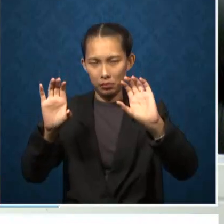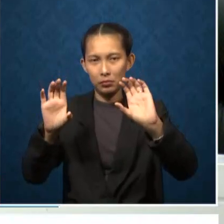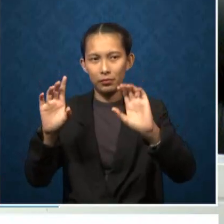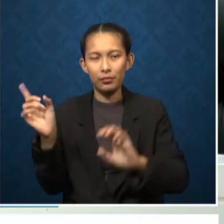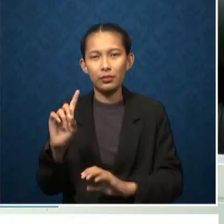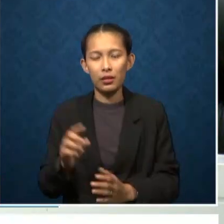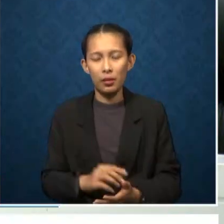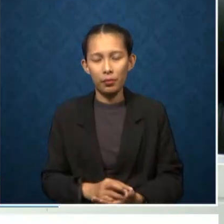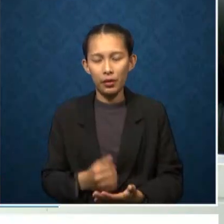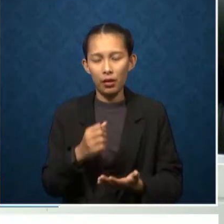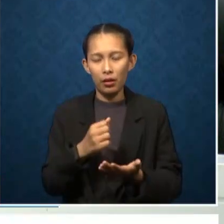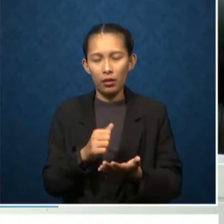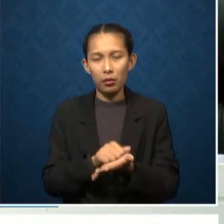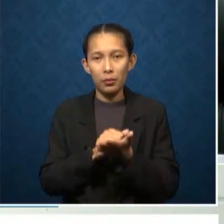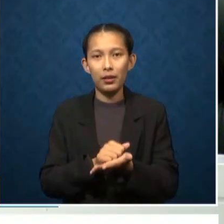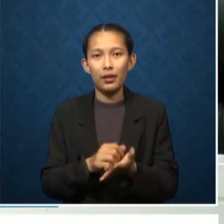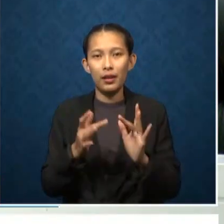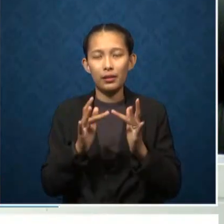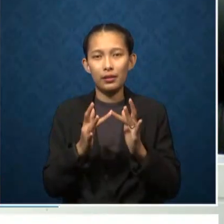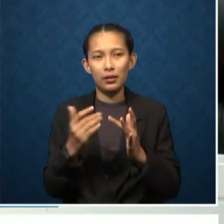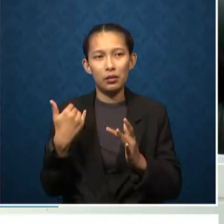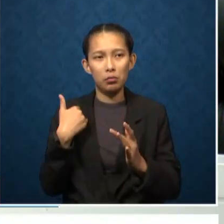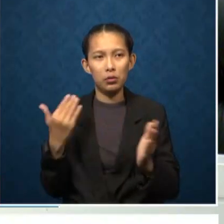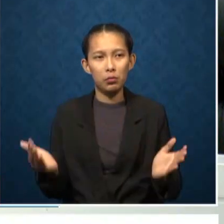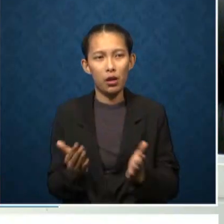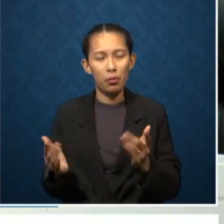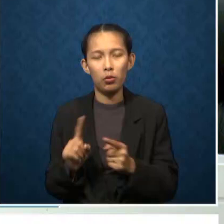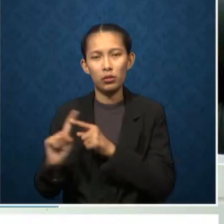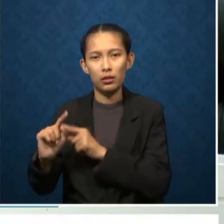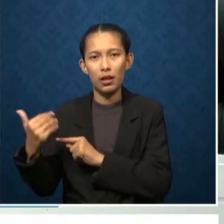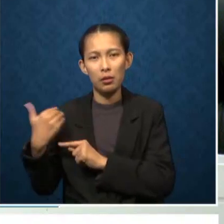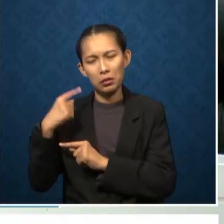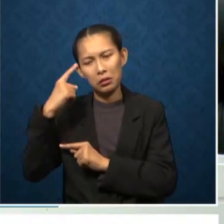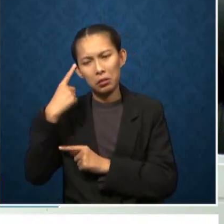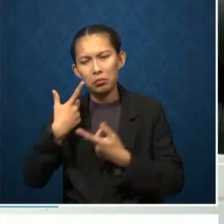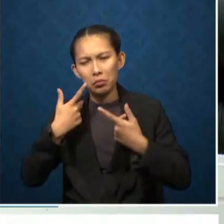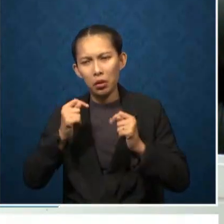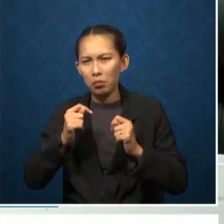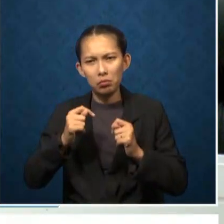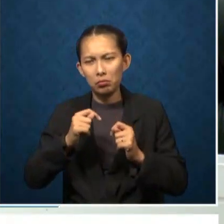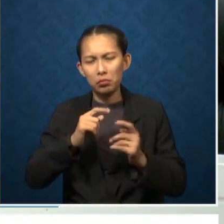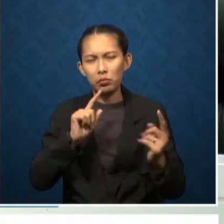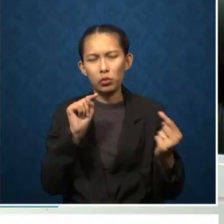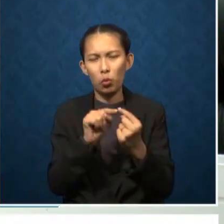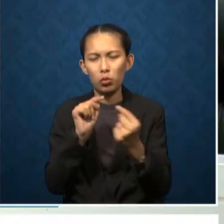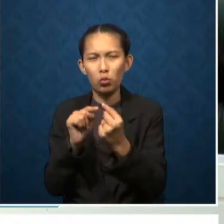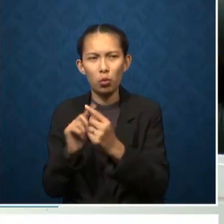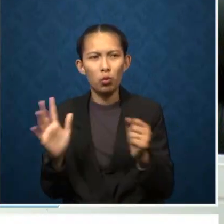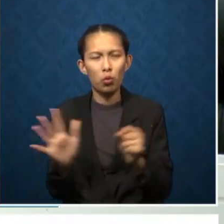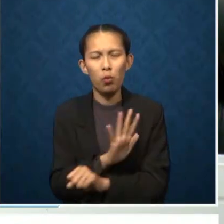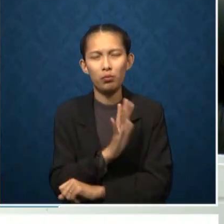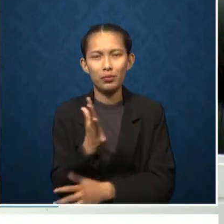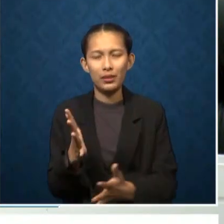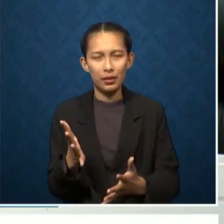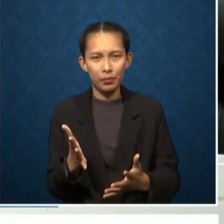าก e-service ที่ขับเคลื่อนผ่านหน่วยงานต่างๆบางครั้งจะไม่ได้ตอบโจทย์ของประชาชนตลอดสายนะคะที่เรียกว่า Citizen Journey